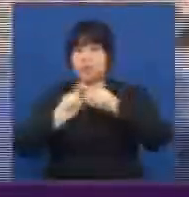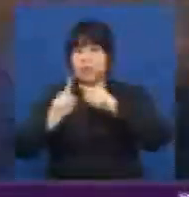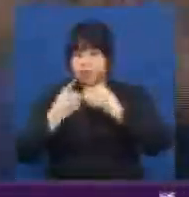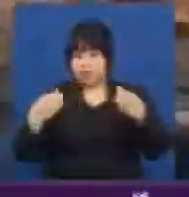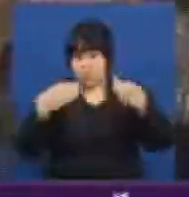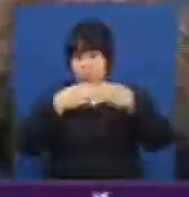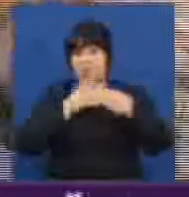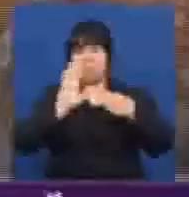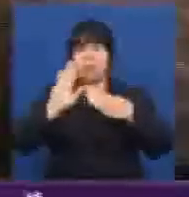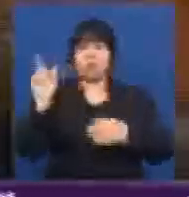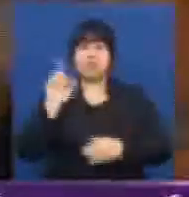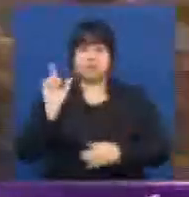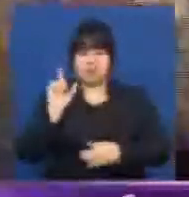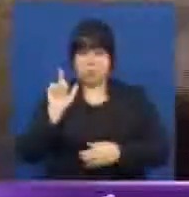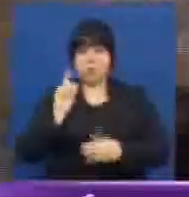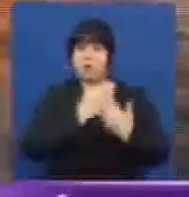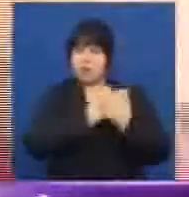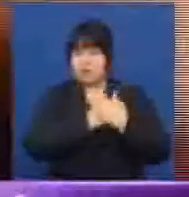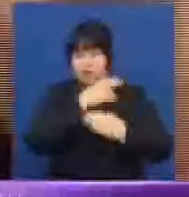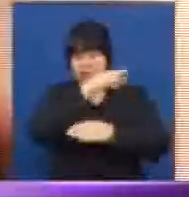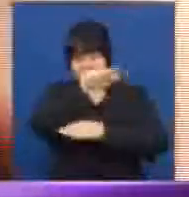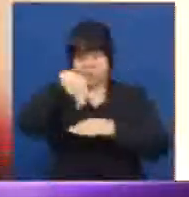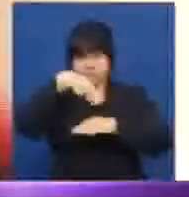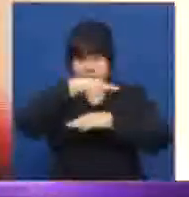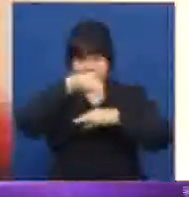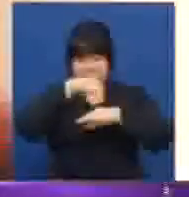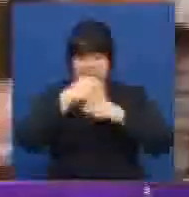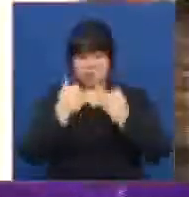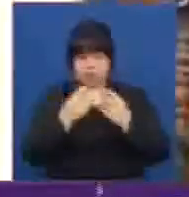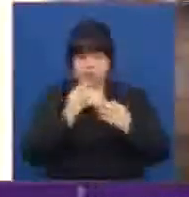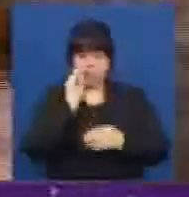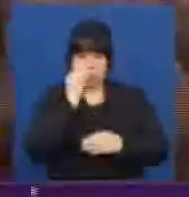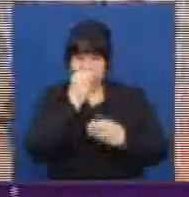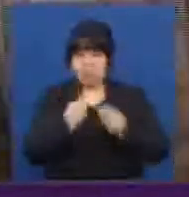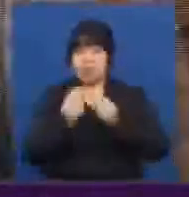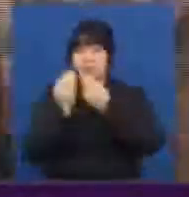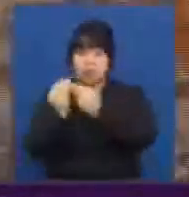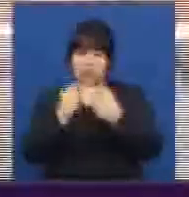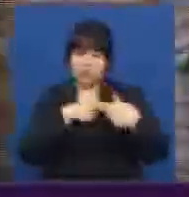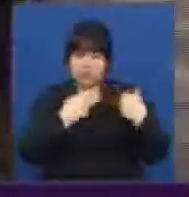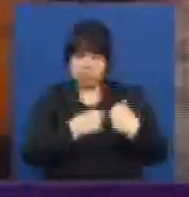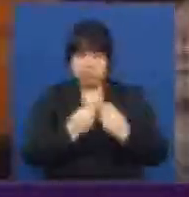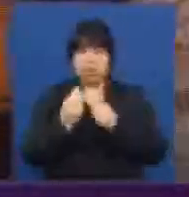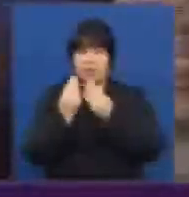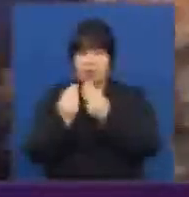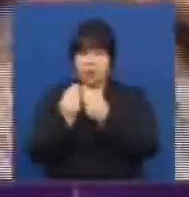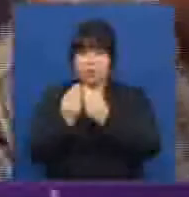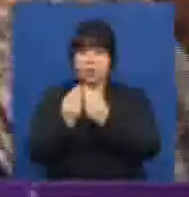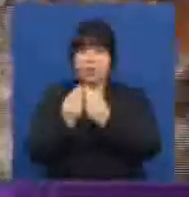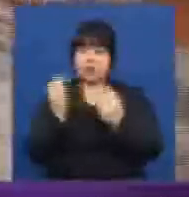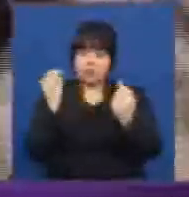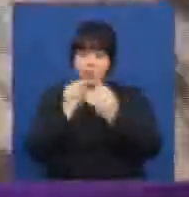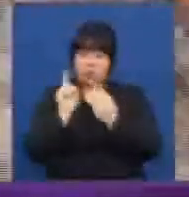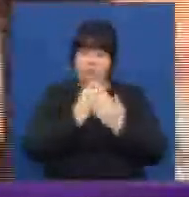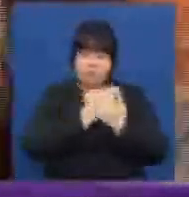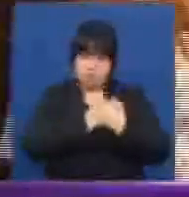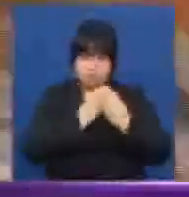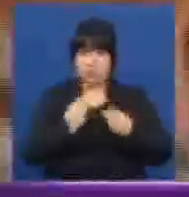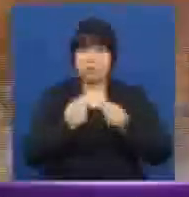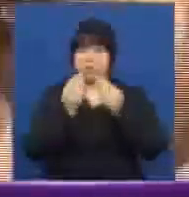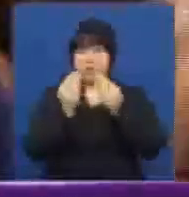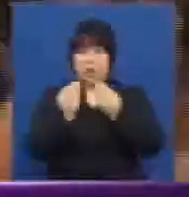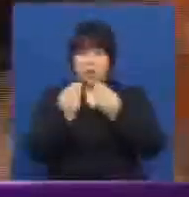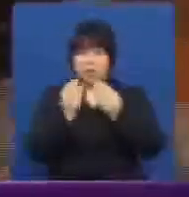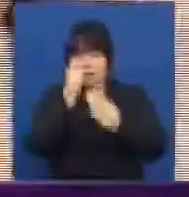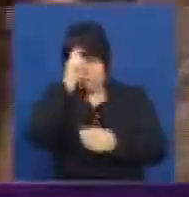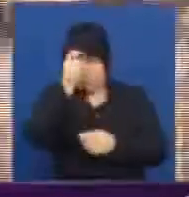กลุ่มพันธมิตรรักชาติมารอต้อนรับและมอบดอกไม้ให้กำลังใจนายวีระโดยระบุว่ารักและชื่นชมในการทำงานของนายวีระ